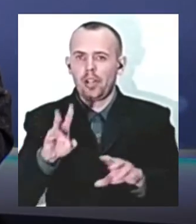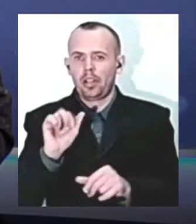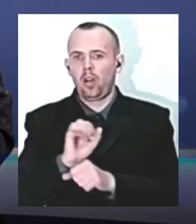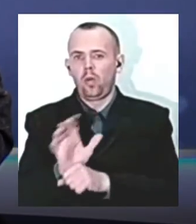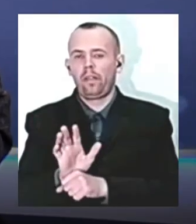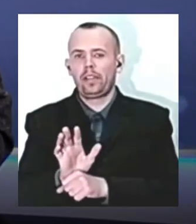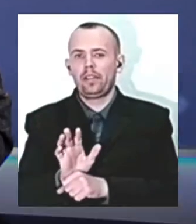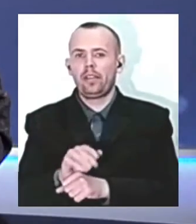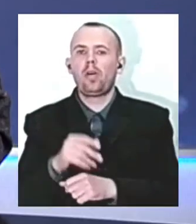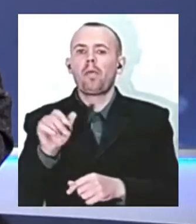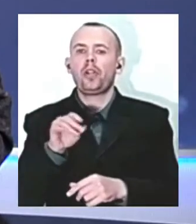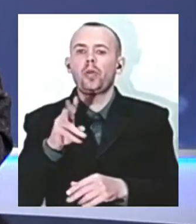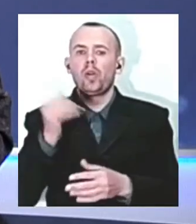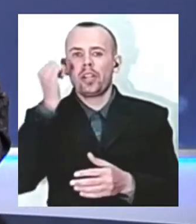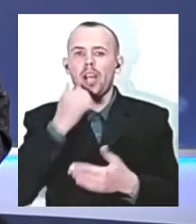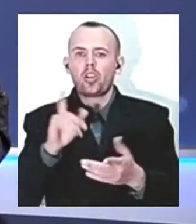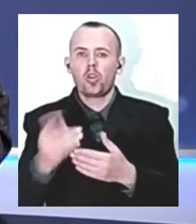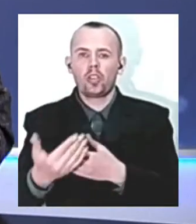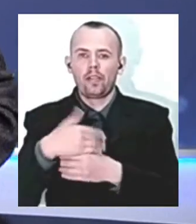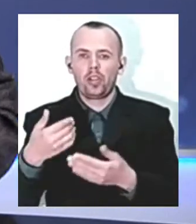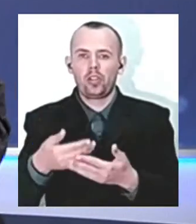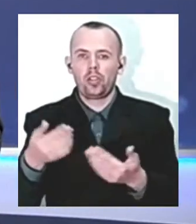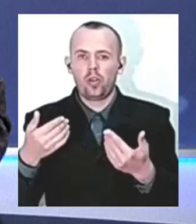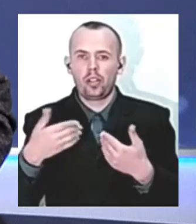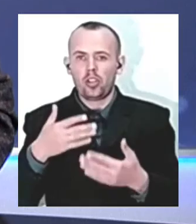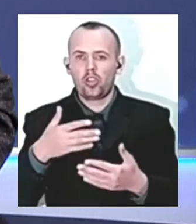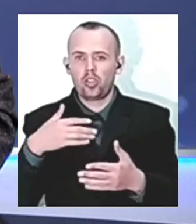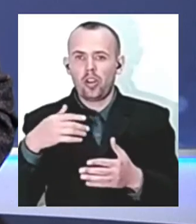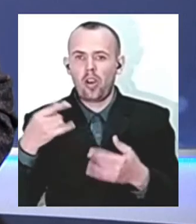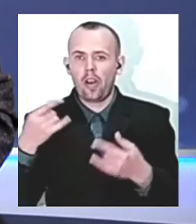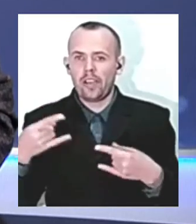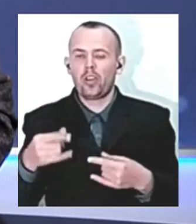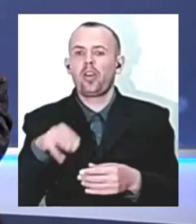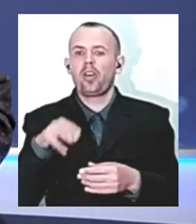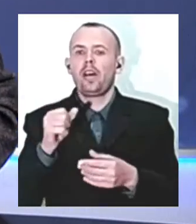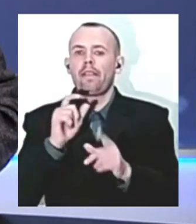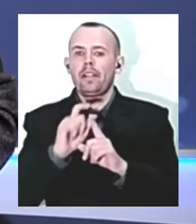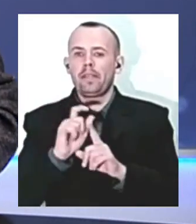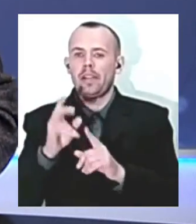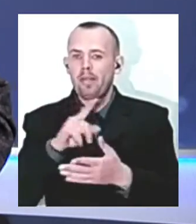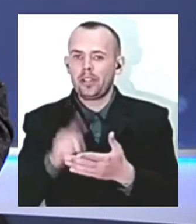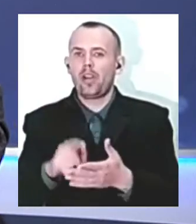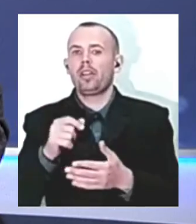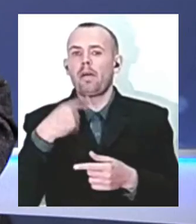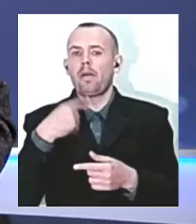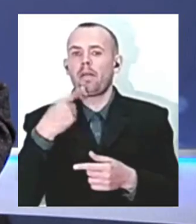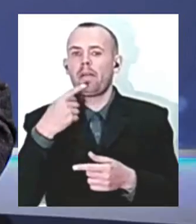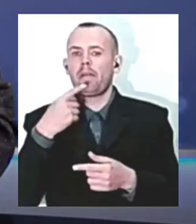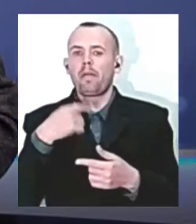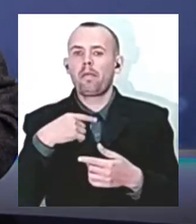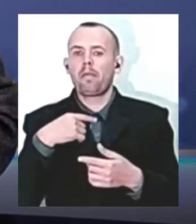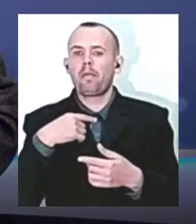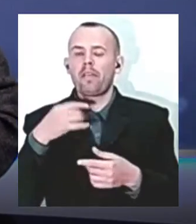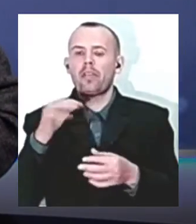пані Юлія, дякую, що завітали до нашого ефіру та відповіли на питання. Нагадую, говорили про те, чи вистачить